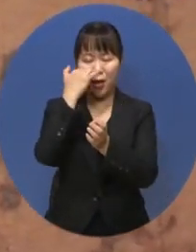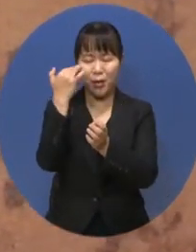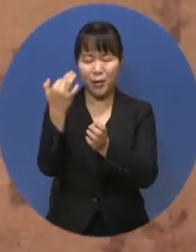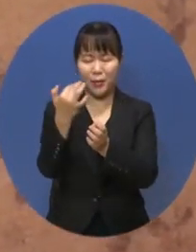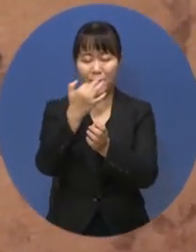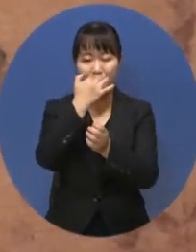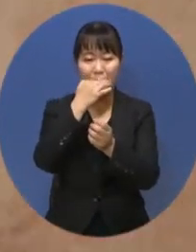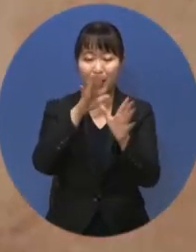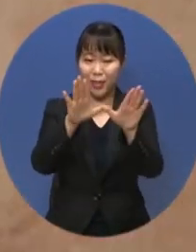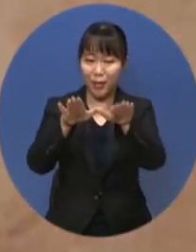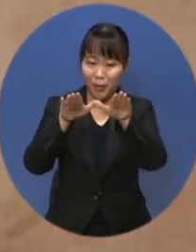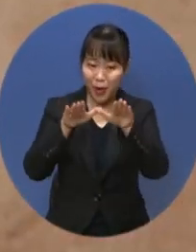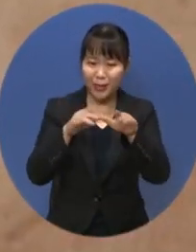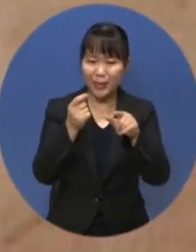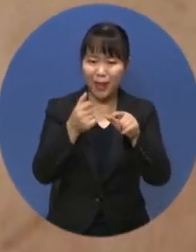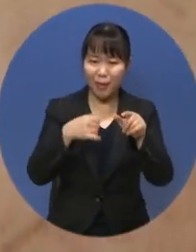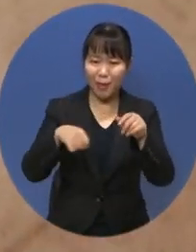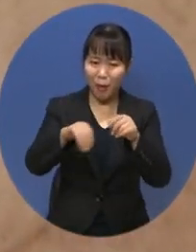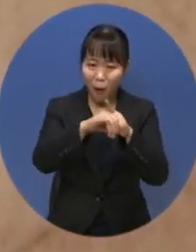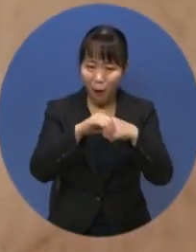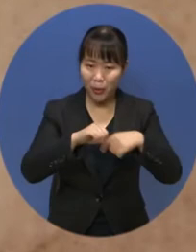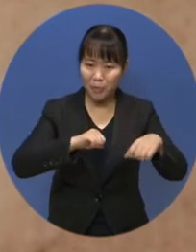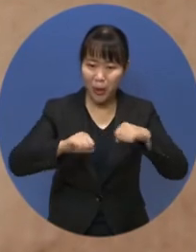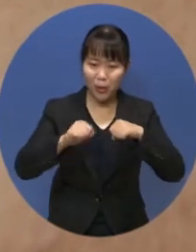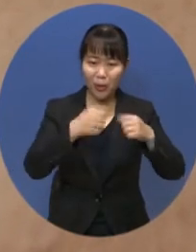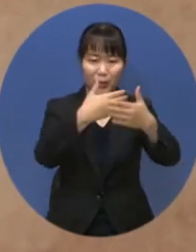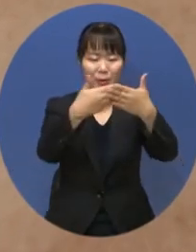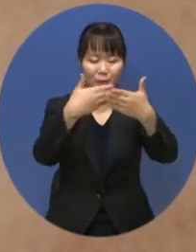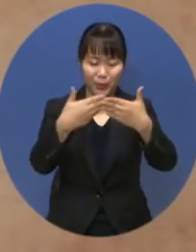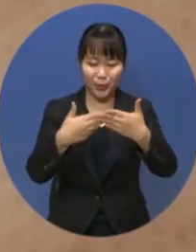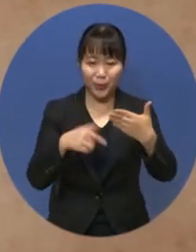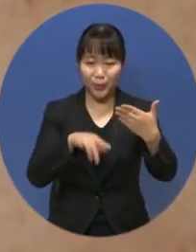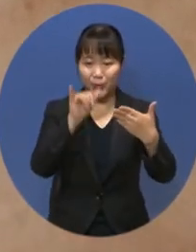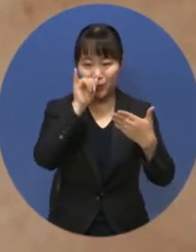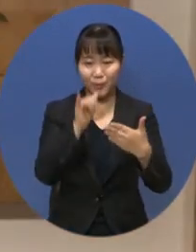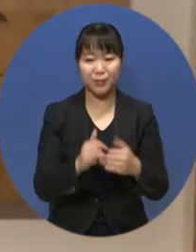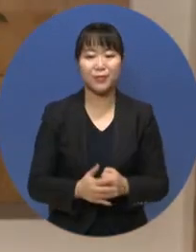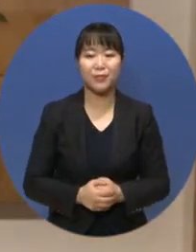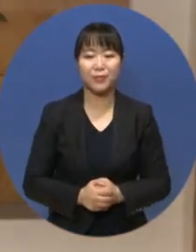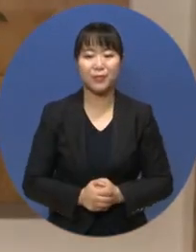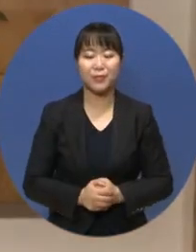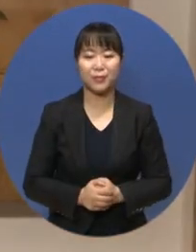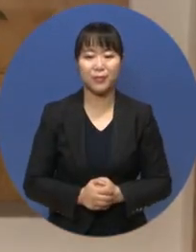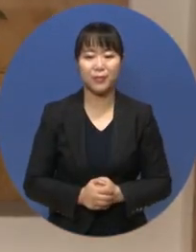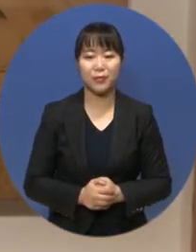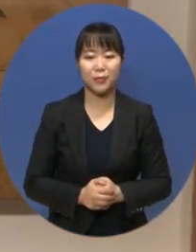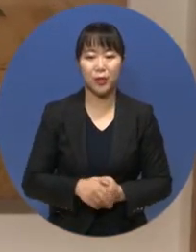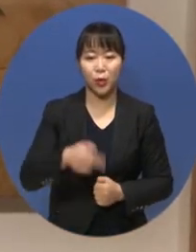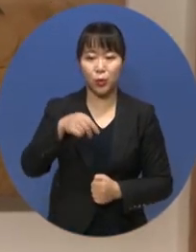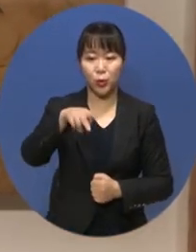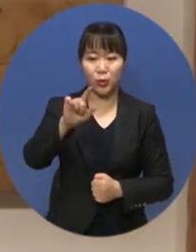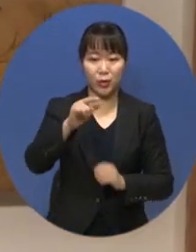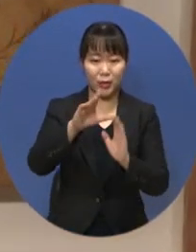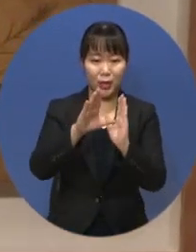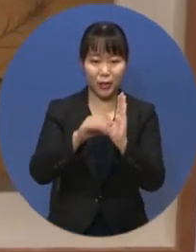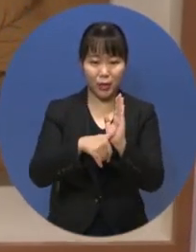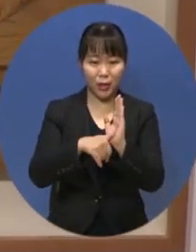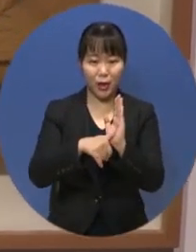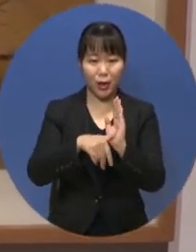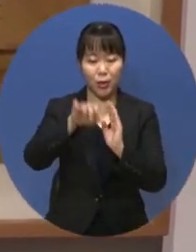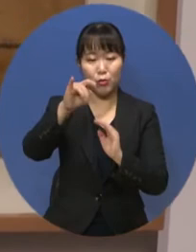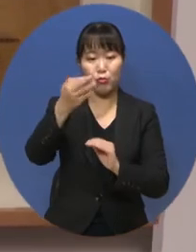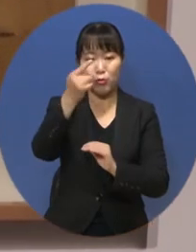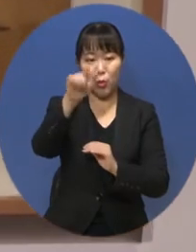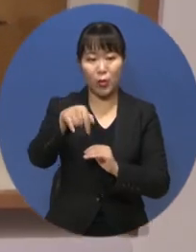비와 작은 곤충 들의 움직임도 화폭 속에 들어왔습니다 조선시대 학자 율곡 2 의